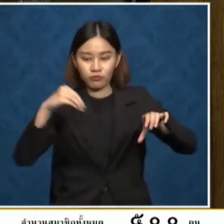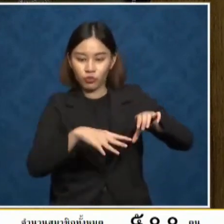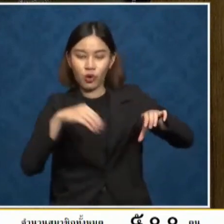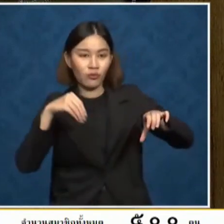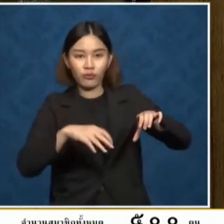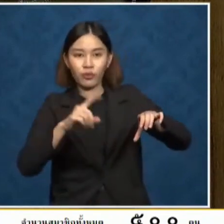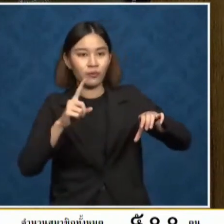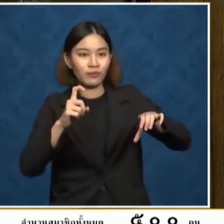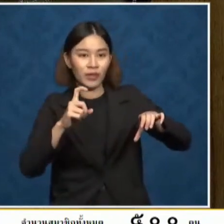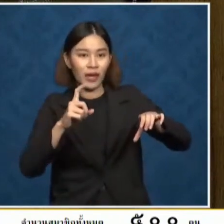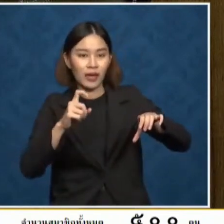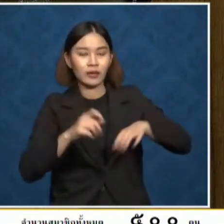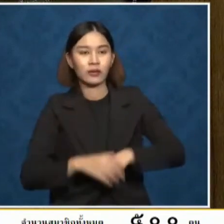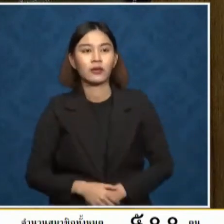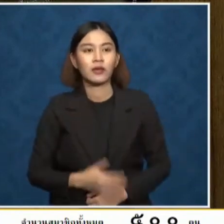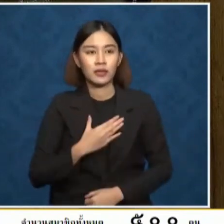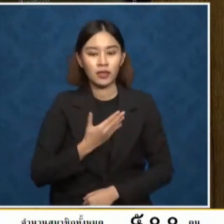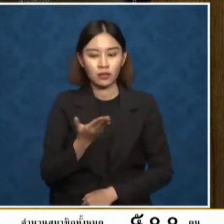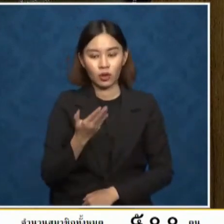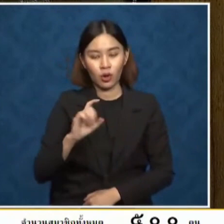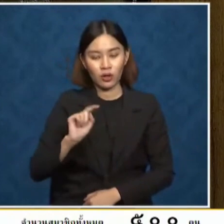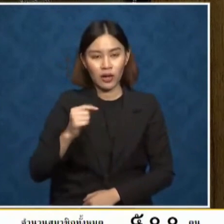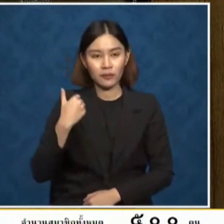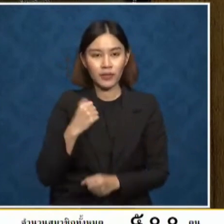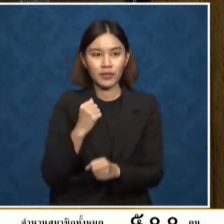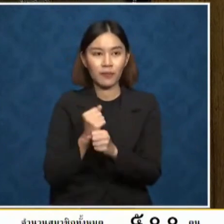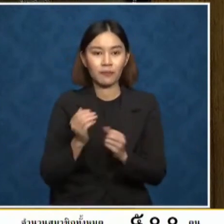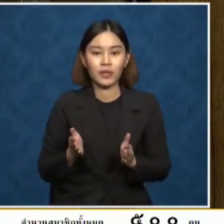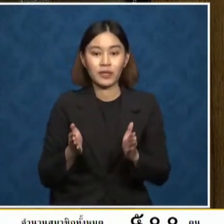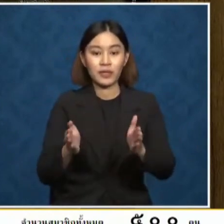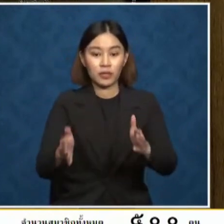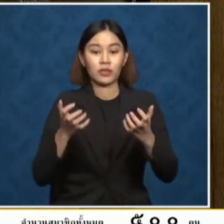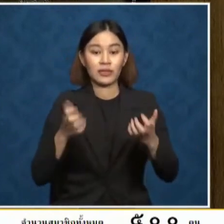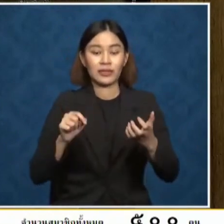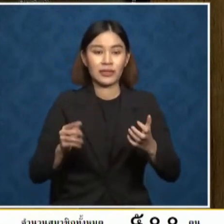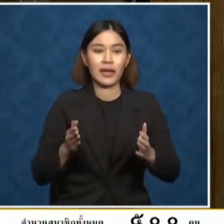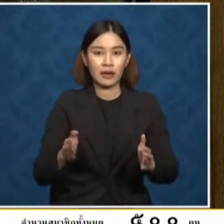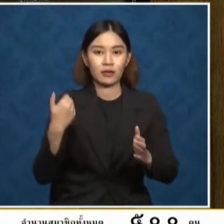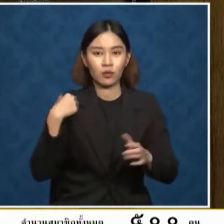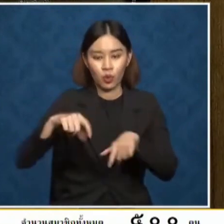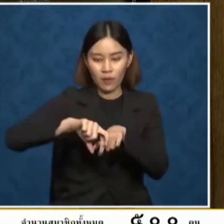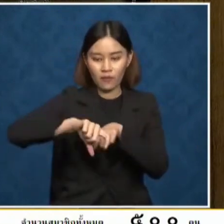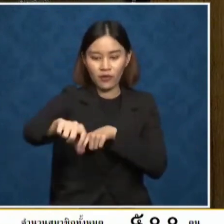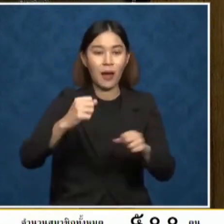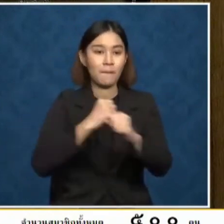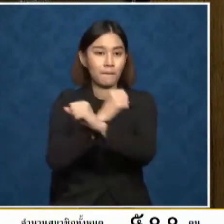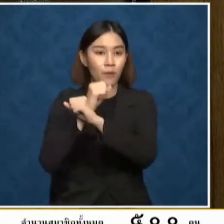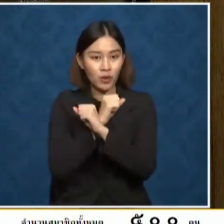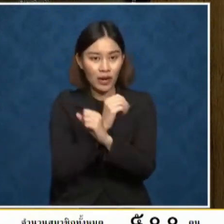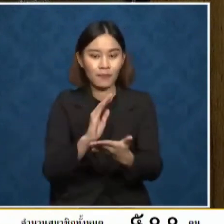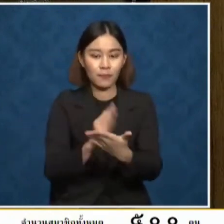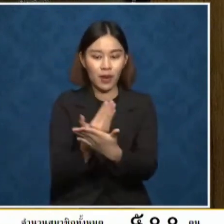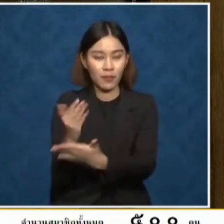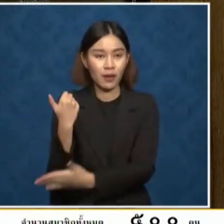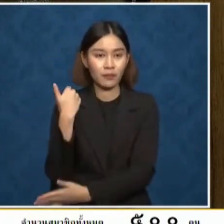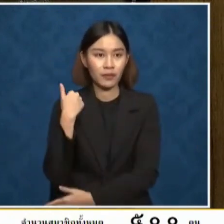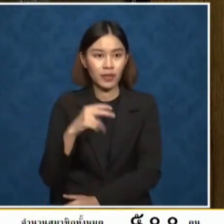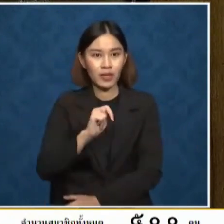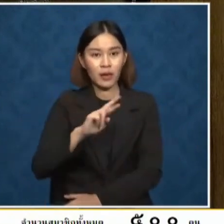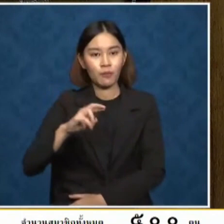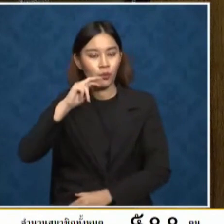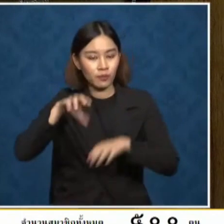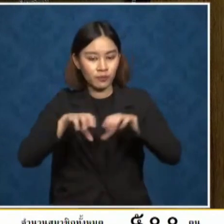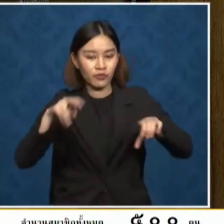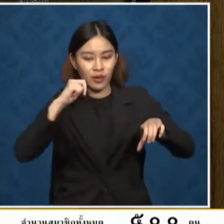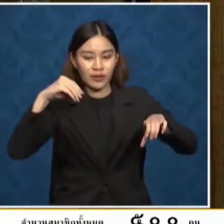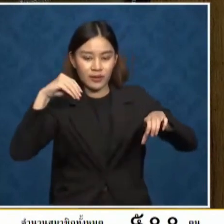ระบายน้ำออกจากถนนได้ดิฉันจึงอยากขอมีการสร้างเป็นถนนคอนกรีตสร้างเกาะกลางเพื่อแบ่งช่องจราจรระบบระบายน้ำขุดลอก